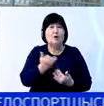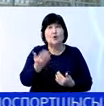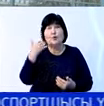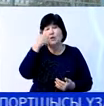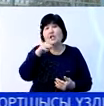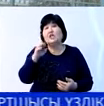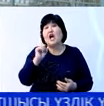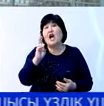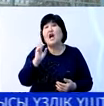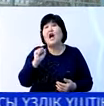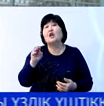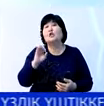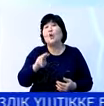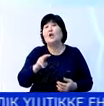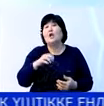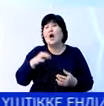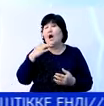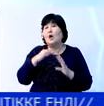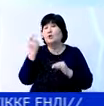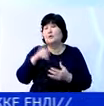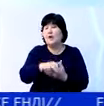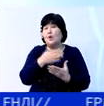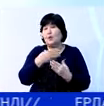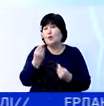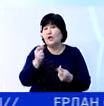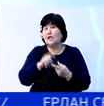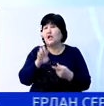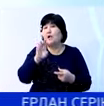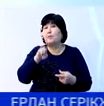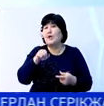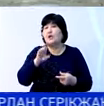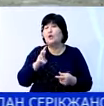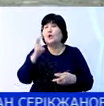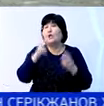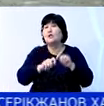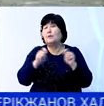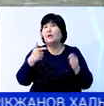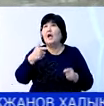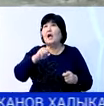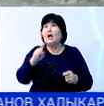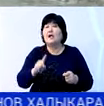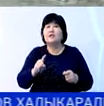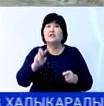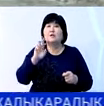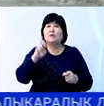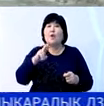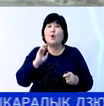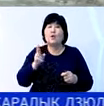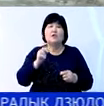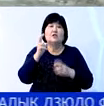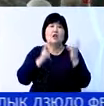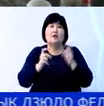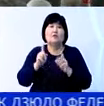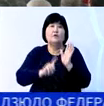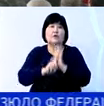жылы Жаңа жол жауапкершілігі шектеулі серіктестігі өз қаражат есебінен бетон зауытын бастаса, биыл газоблок зауытын іске қосу жоспарда.